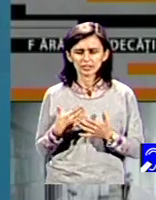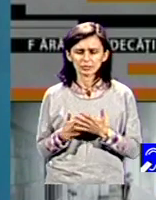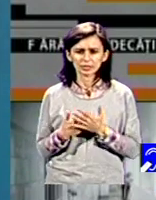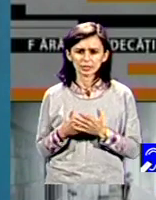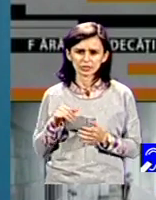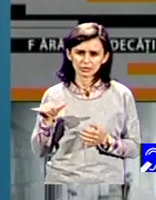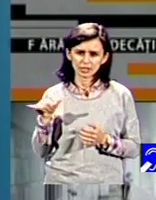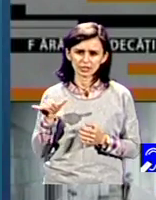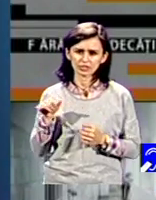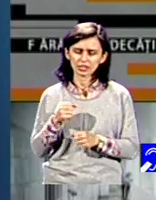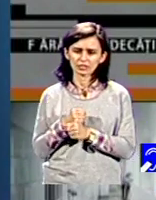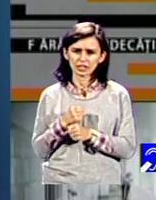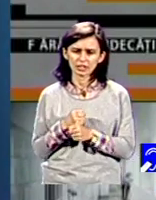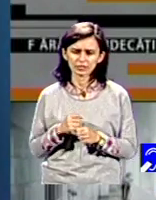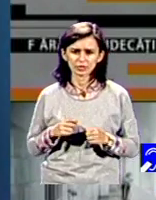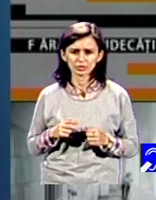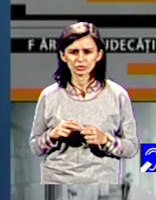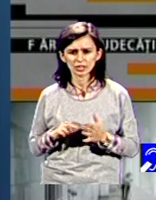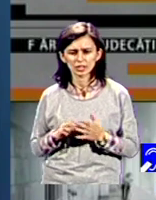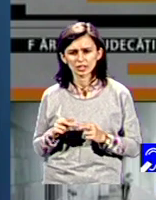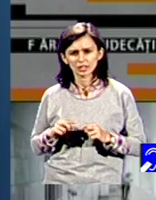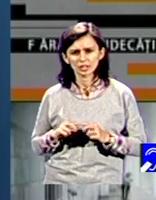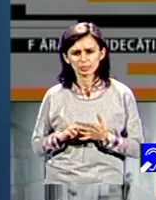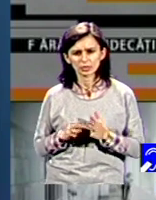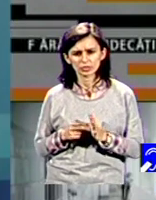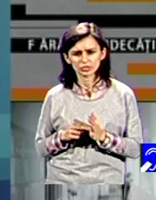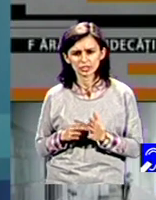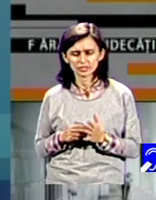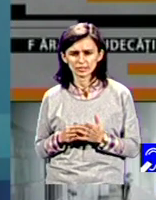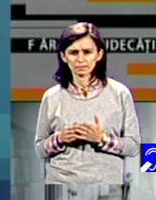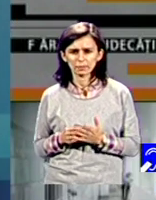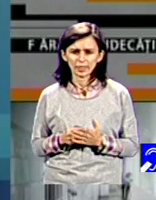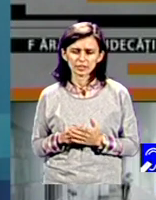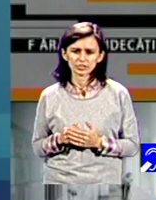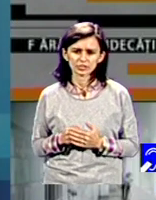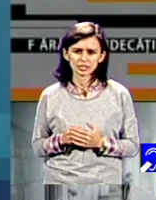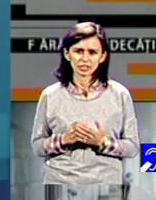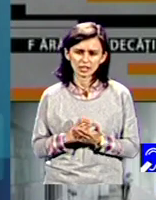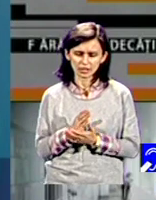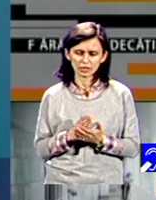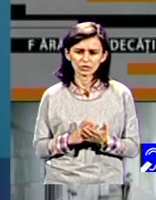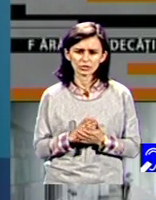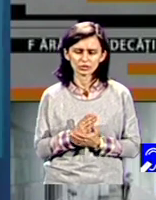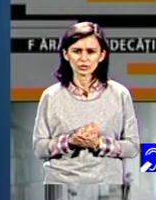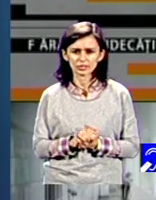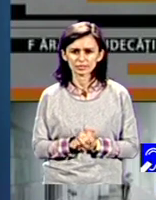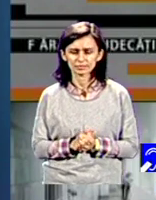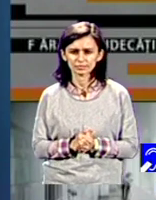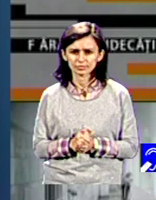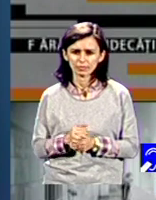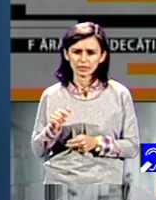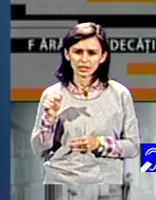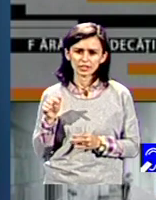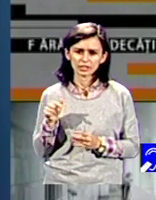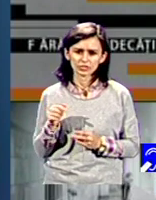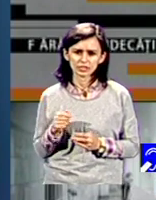inițiat în fabrica știți și am mers cu el până la capăt aceasta dumneavoastră doamna avocat acea decizie CEDO vine